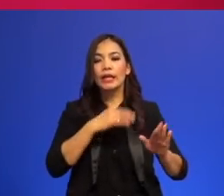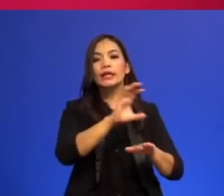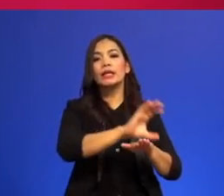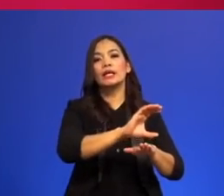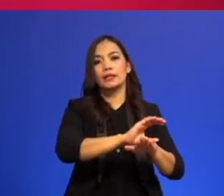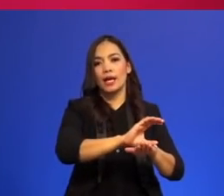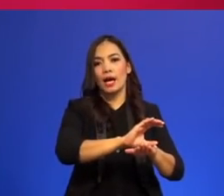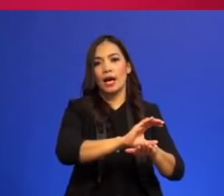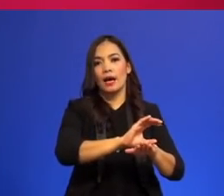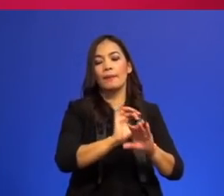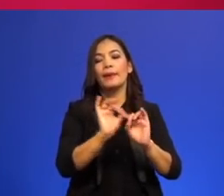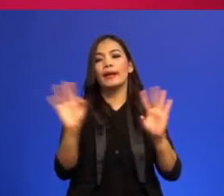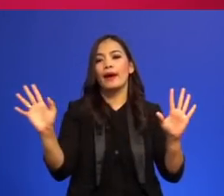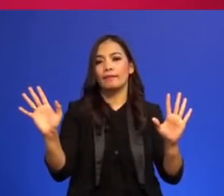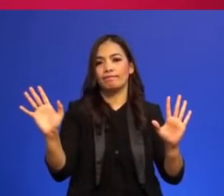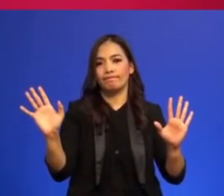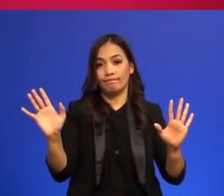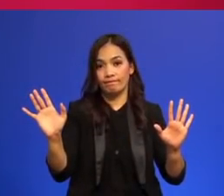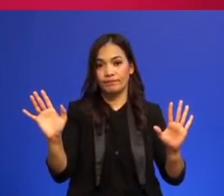gereja, beda.